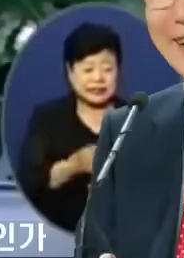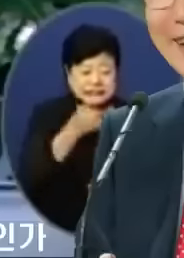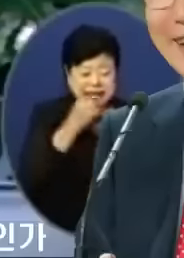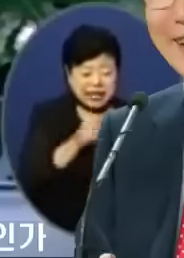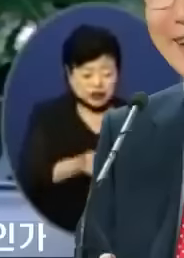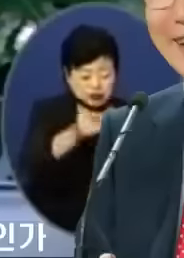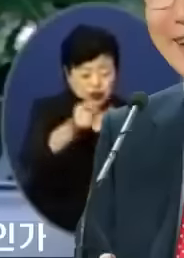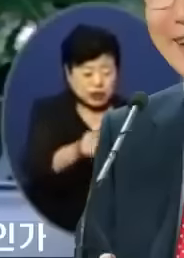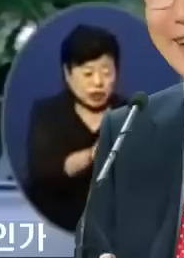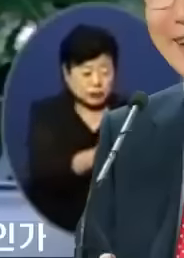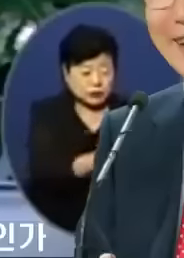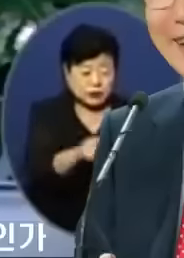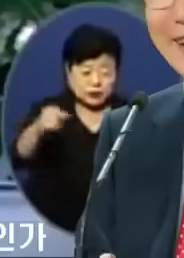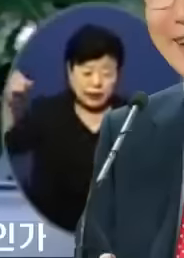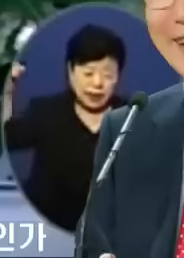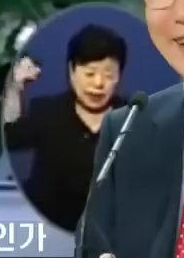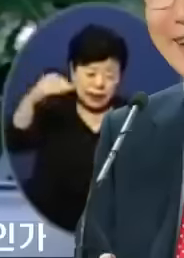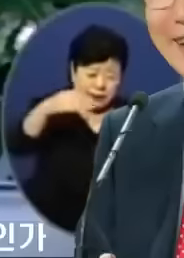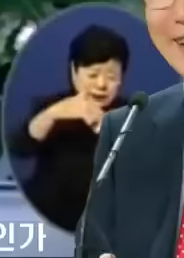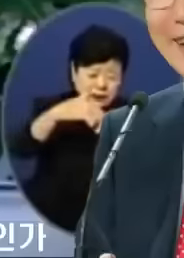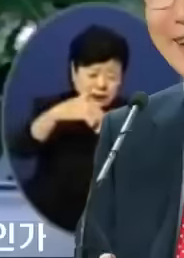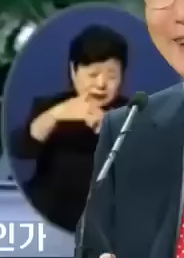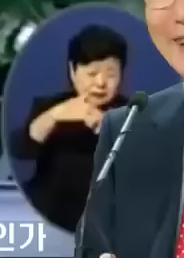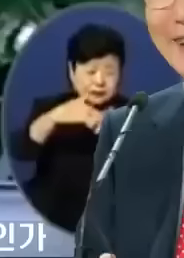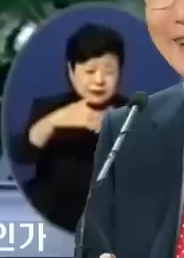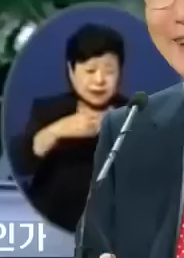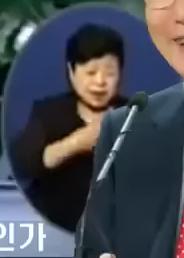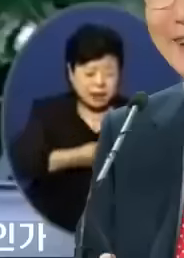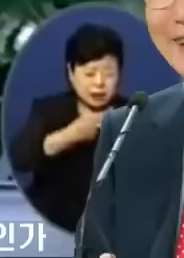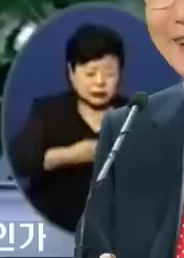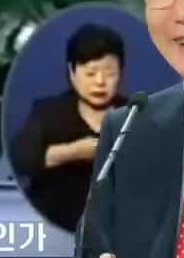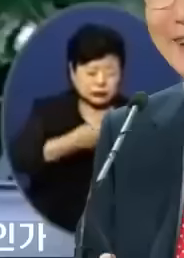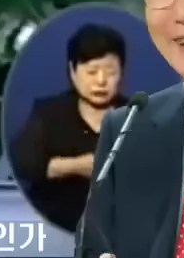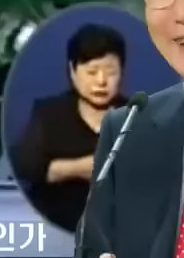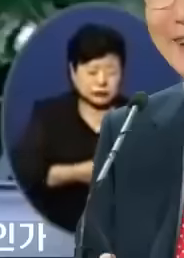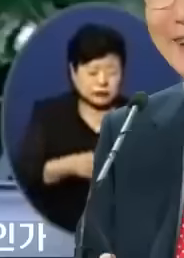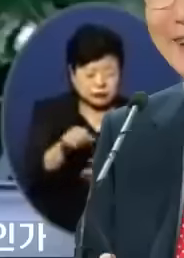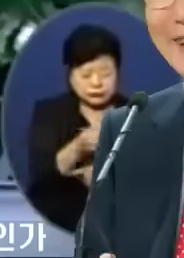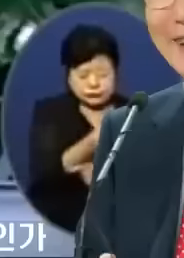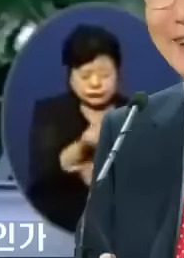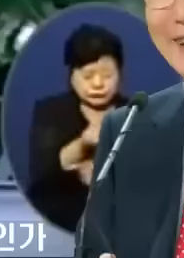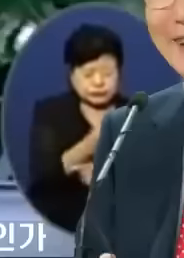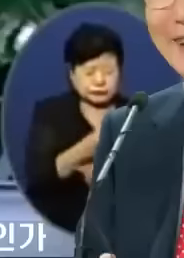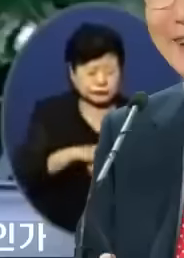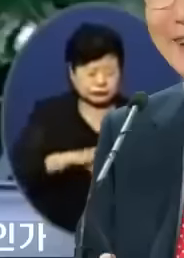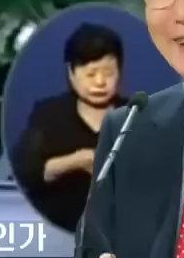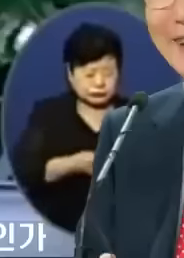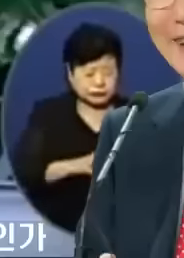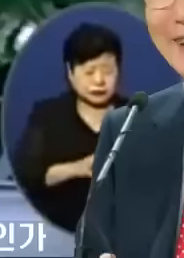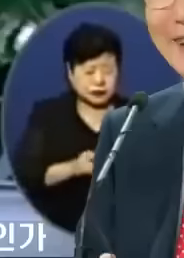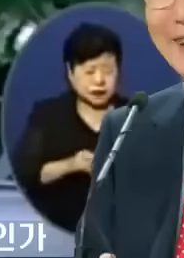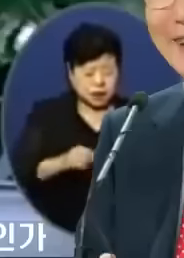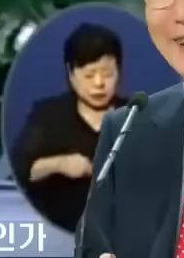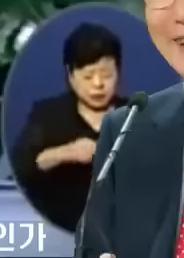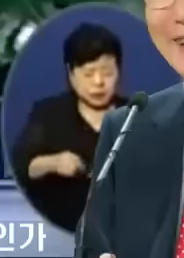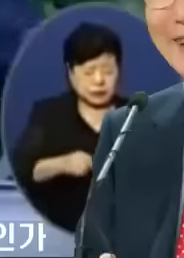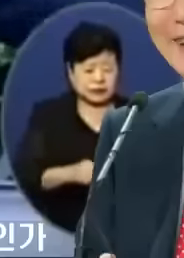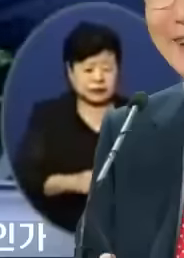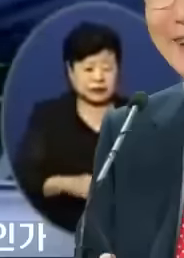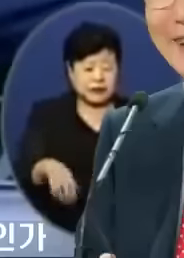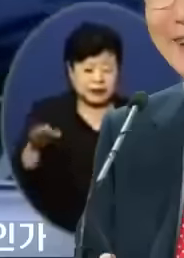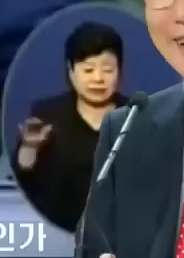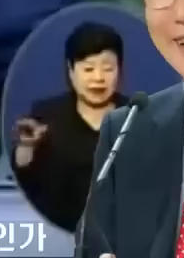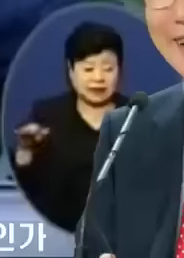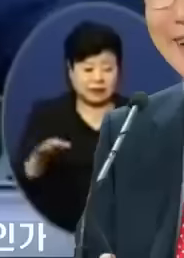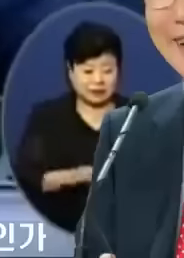딱 붙어있으면 햇빛이 비추게 하면 막 발부둥을 치고 머리를 흔들고 발부둥을 치고 해서 깍대기를 벗어 나오면